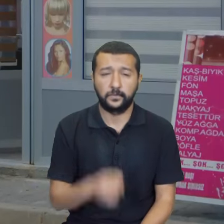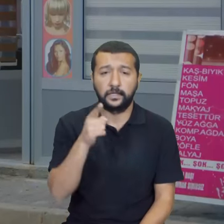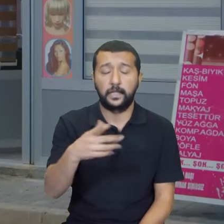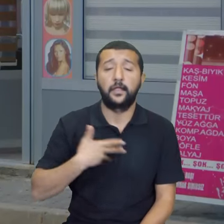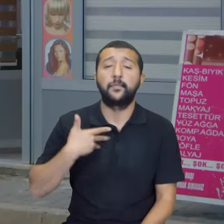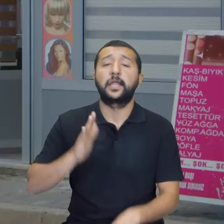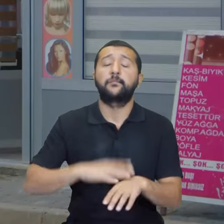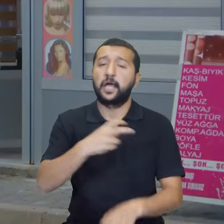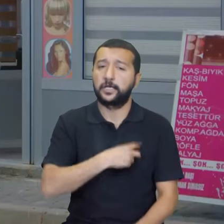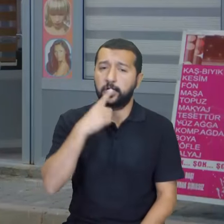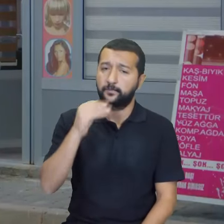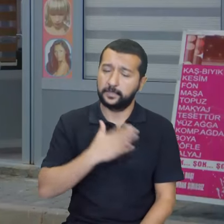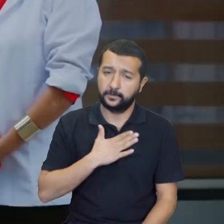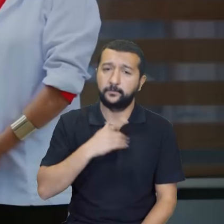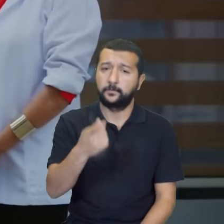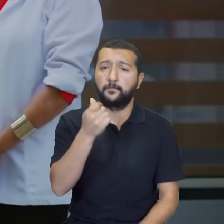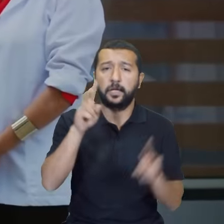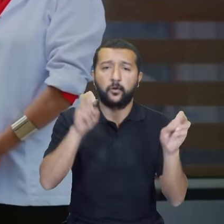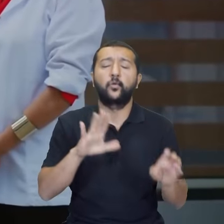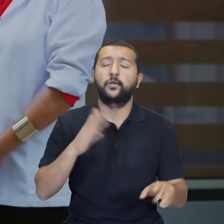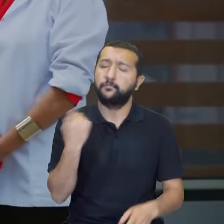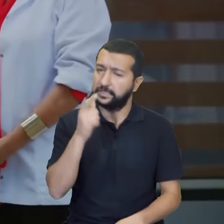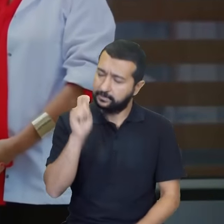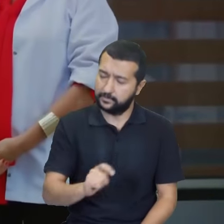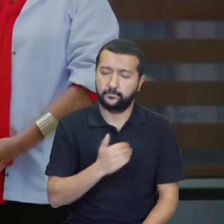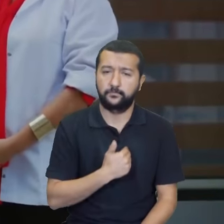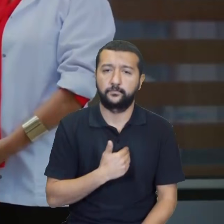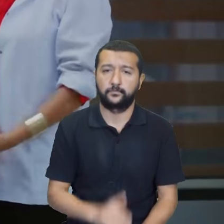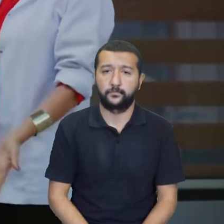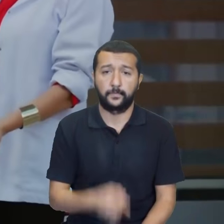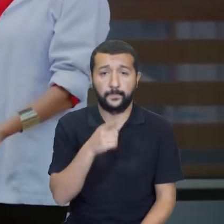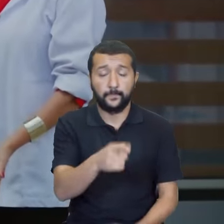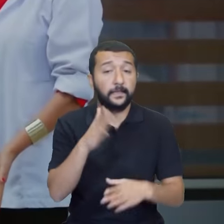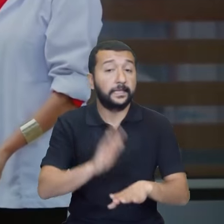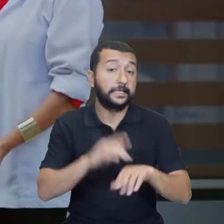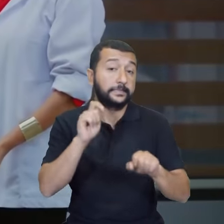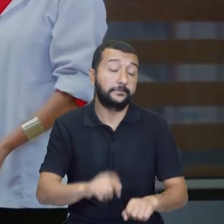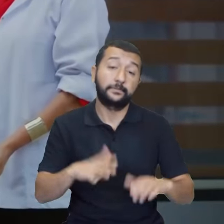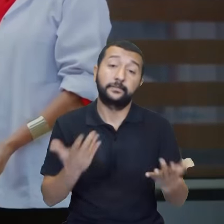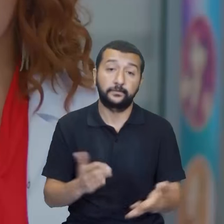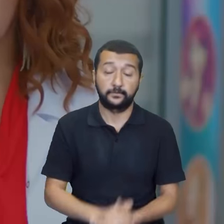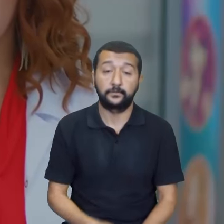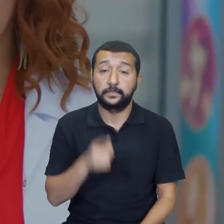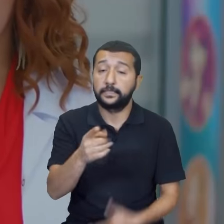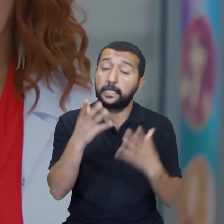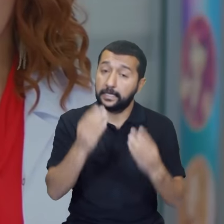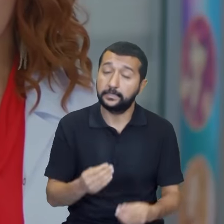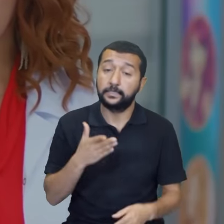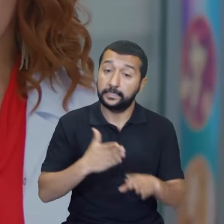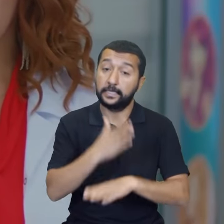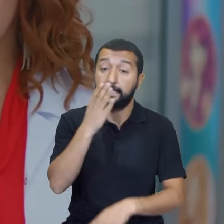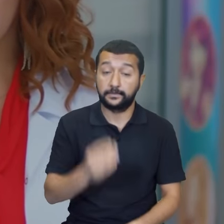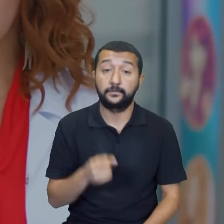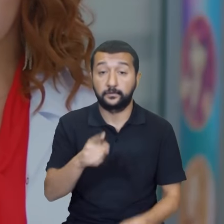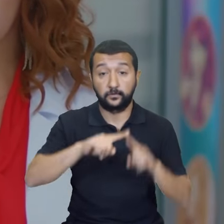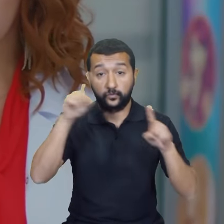Sen merak etme aşpastam. Para mesele değil, bir şekilde hallederiz onu ya. Nasıl halledeceğiz ya? Nasıl halledeceğiz?